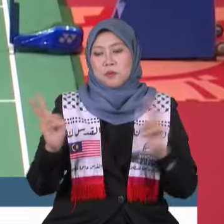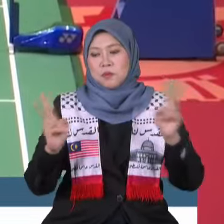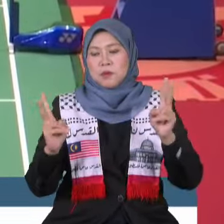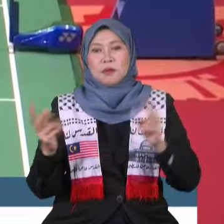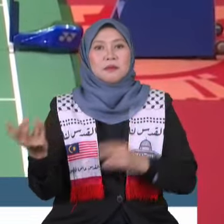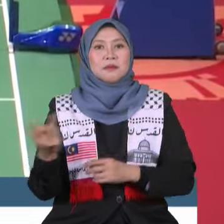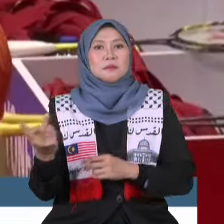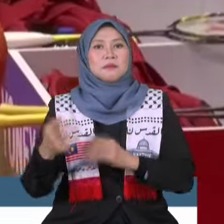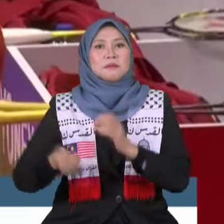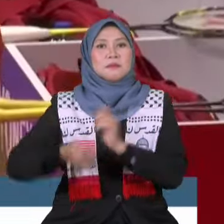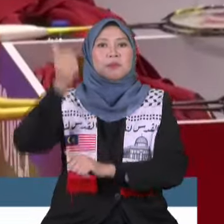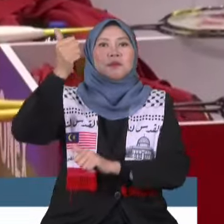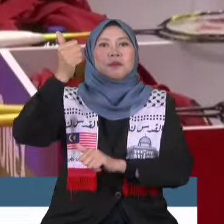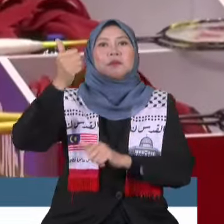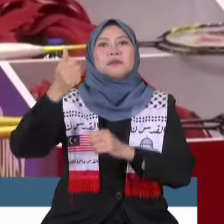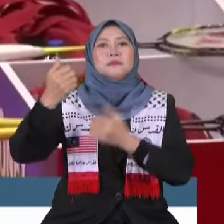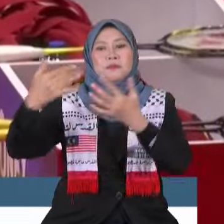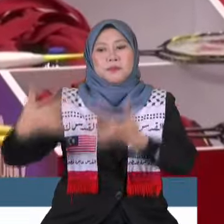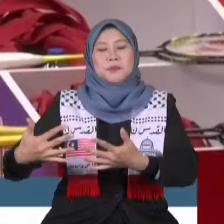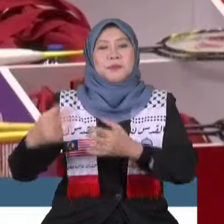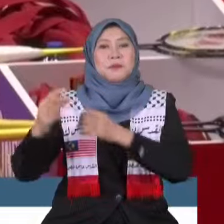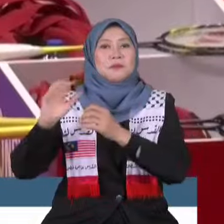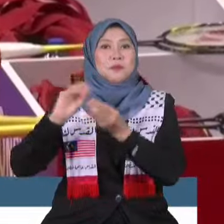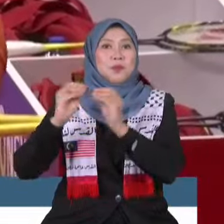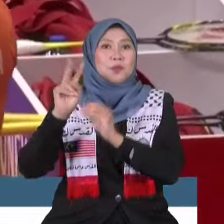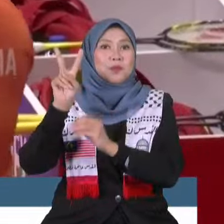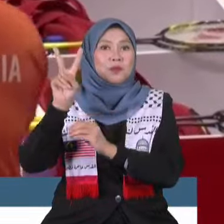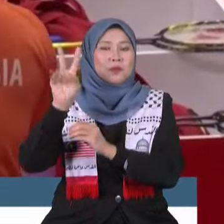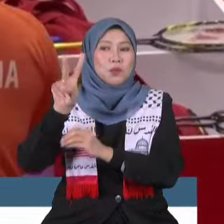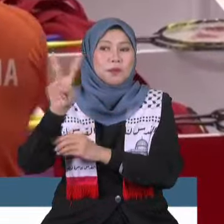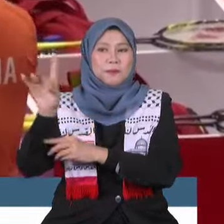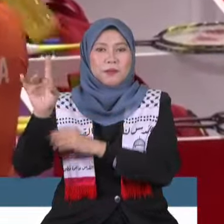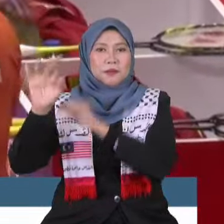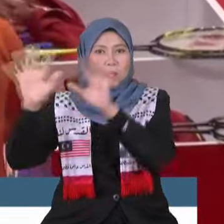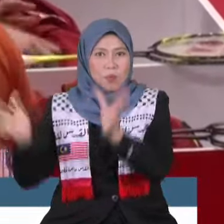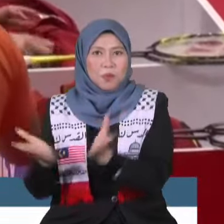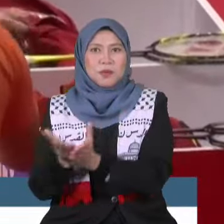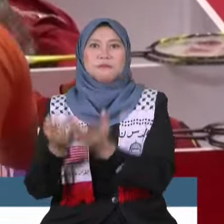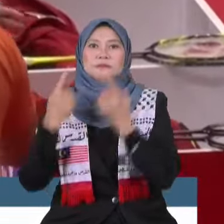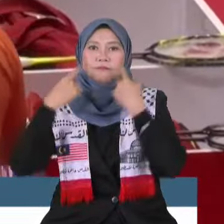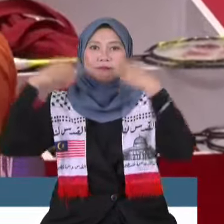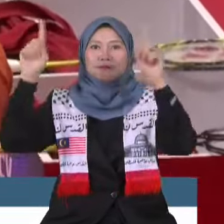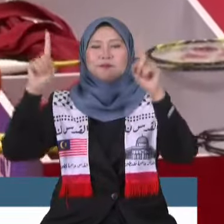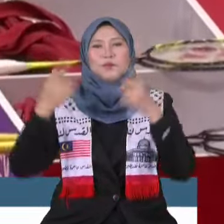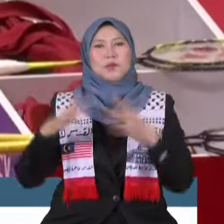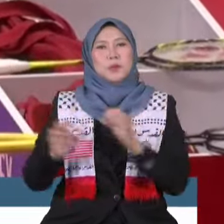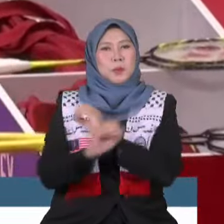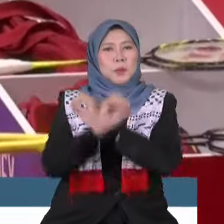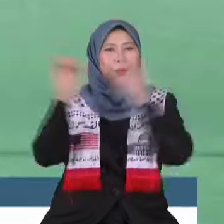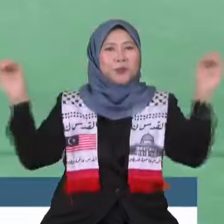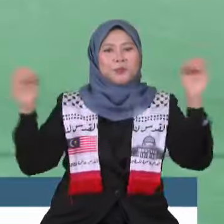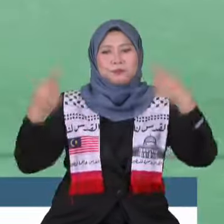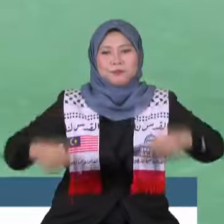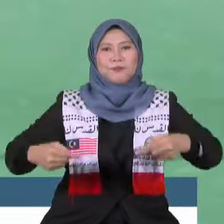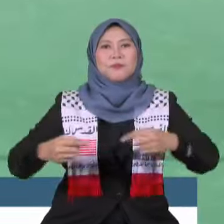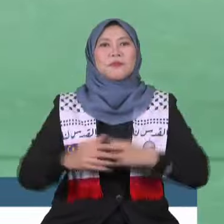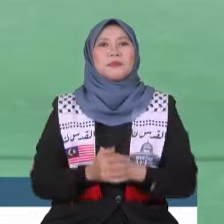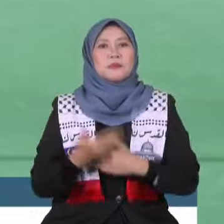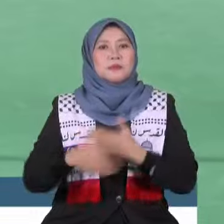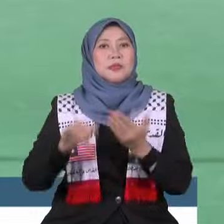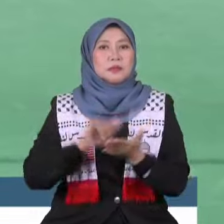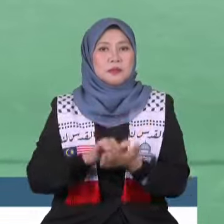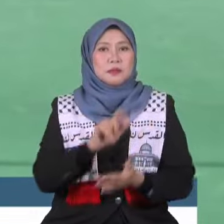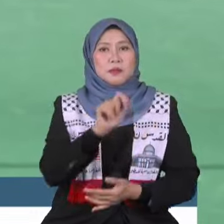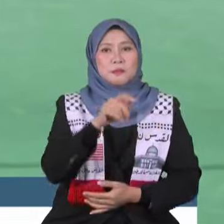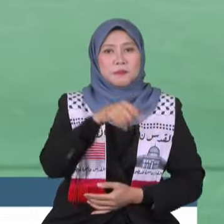yang ketika ini menghuni ranking ke-28 dunia itu dilihat berjaya menampilkan aksi cemerlang walaupun sudah lama tidak beraksi. Selepas ini,